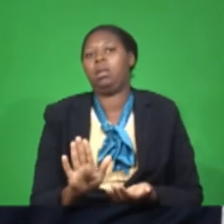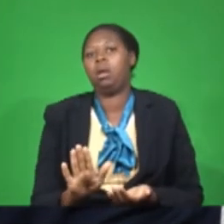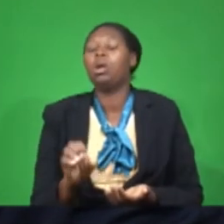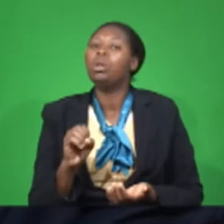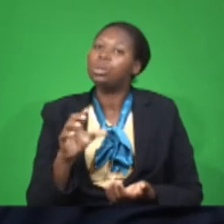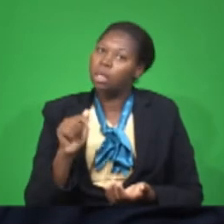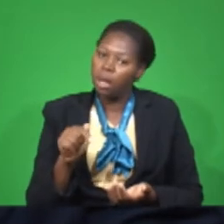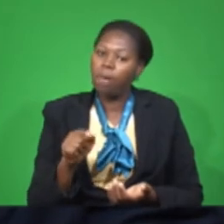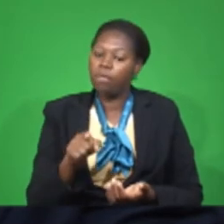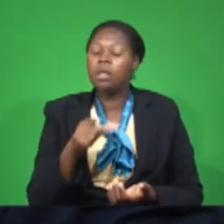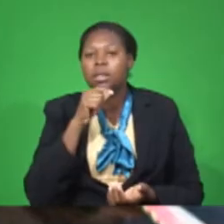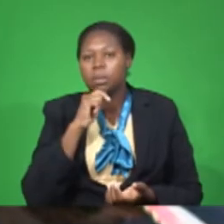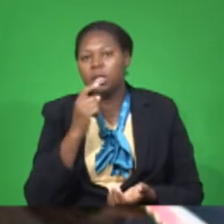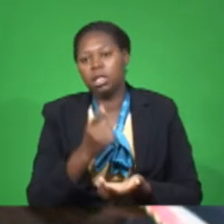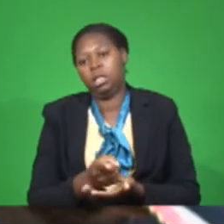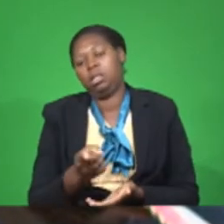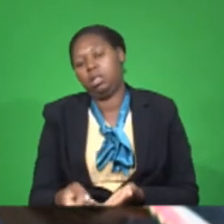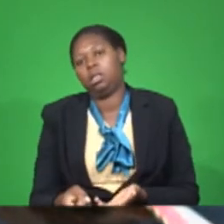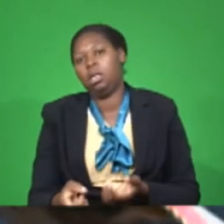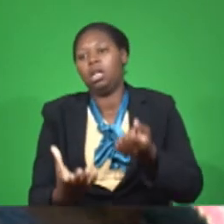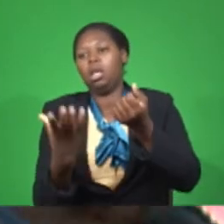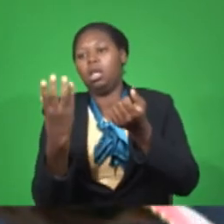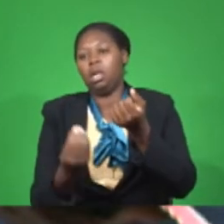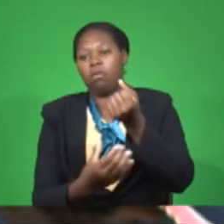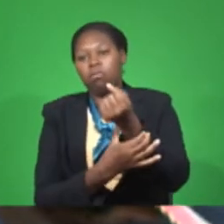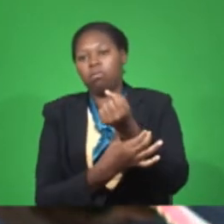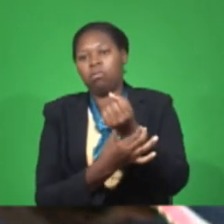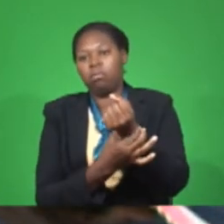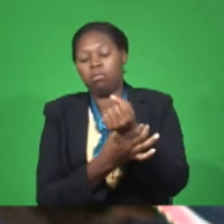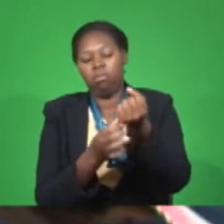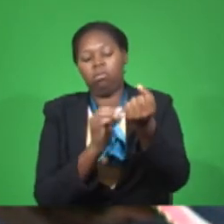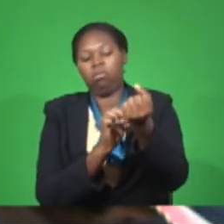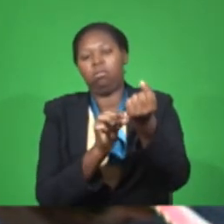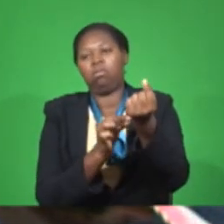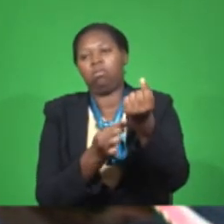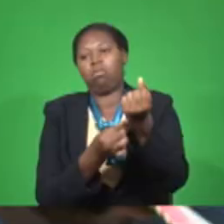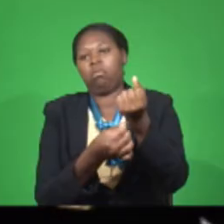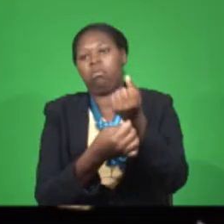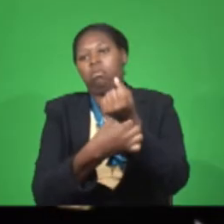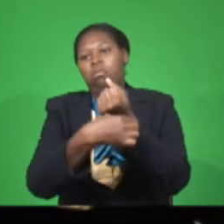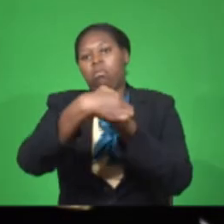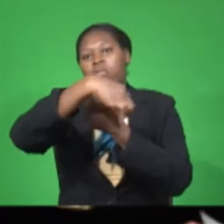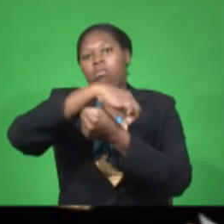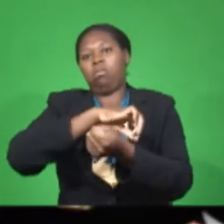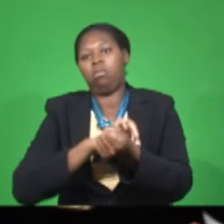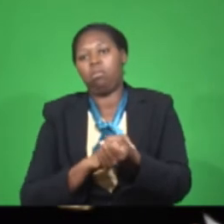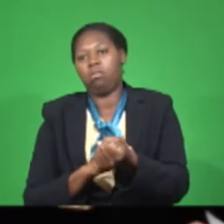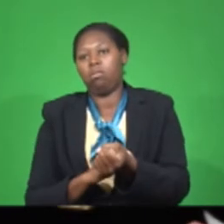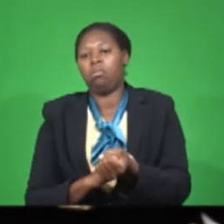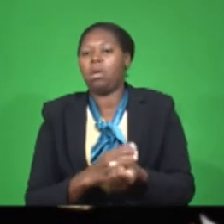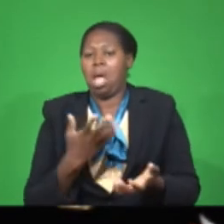Town. Akaita mazango. Aimene masango, masango tambuma takamboma kurukura kuchidzidzo chakafuru. Masango